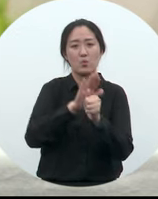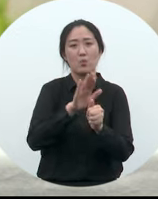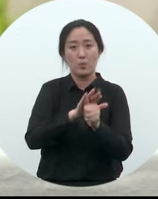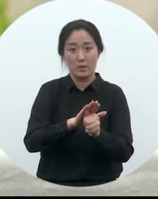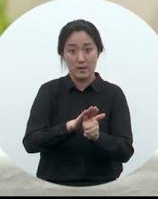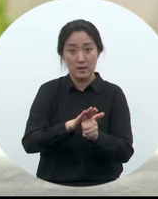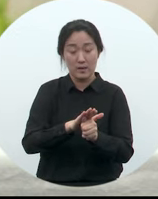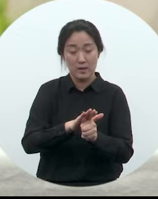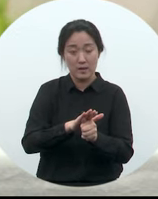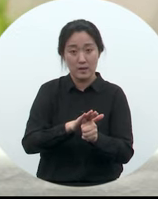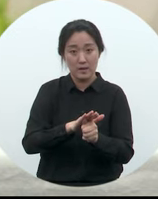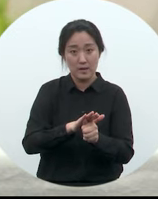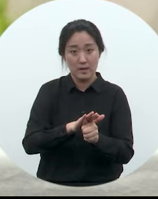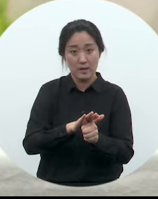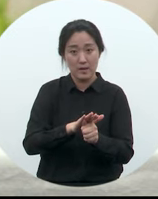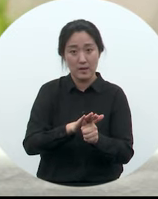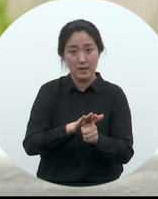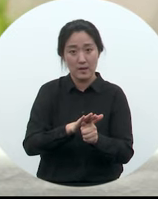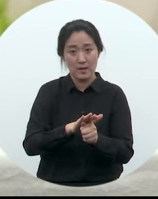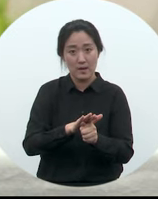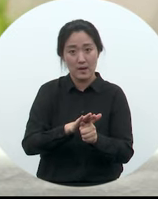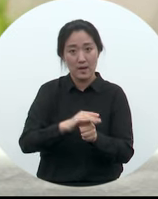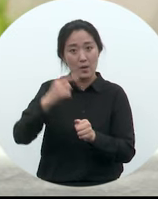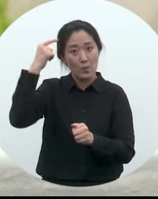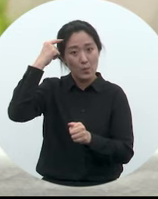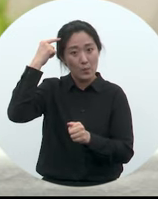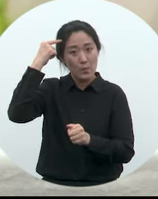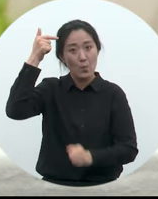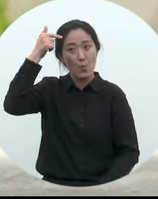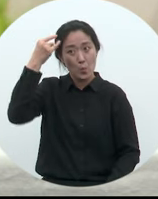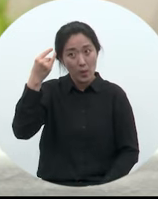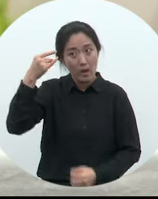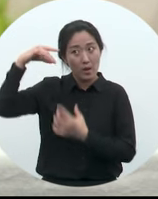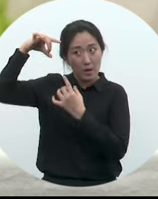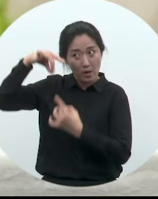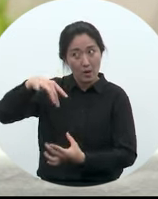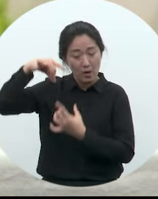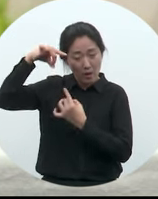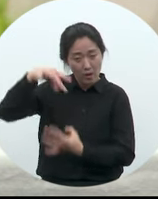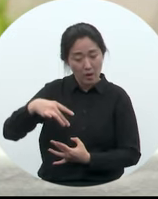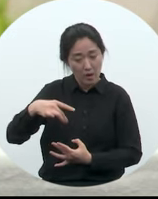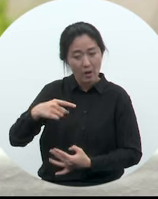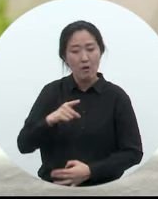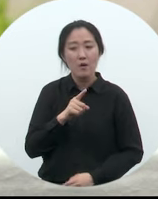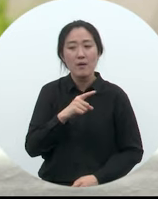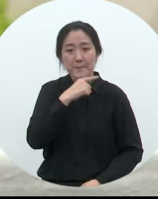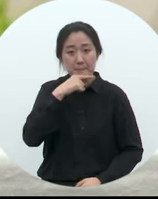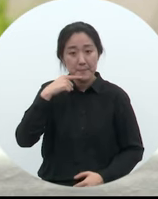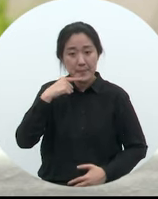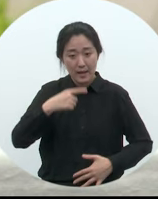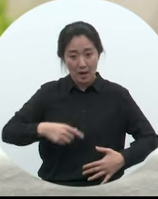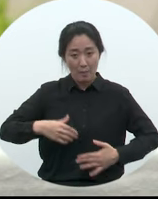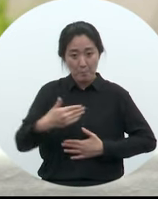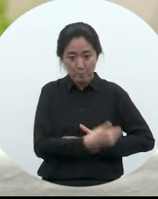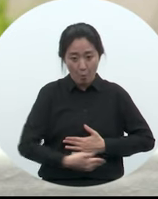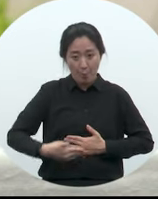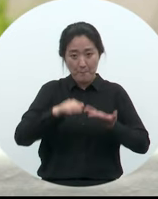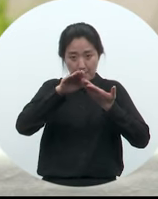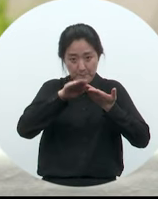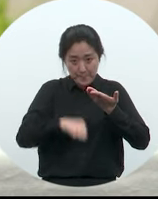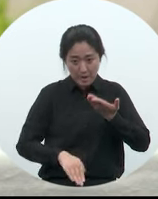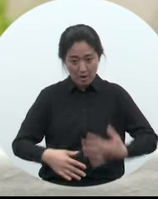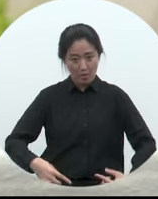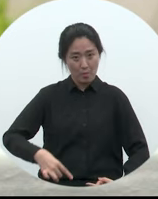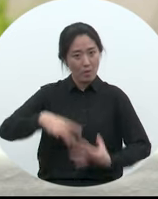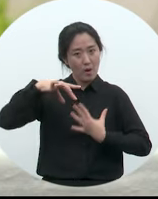왜냐하면은 이 혈액도 밑에 있는 혈액이 위로 올라오는 것보다도 이 위에 있는 혈액이 이 위로 가기가 더 편하기